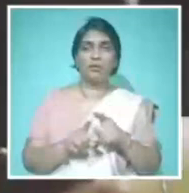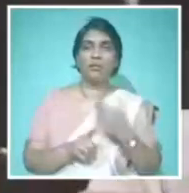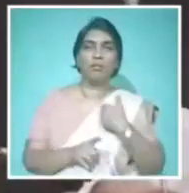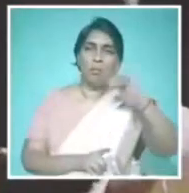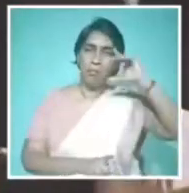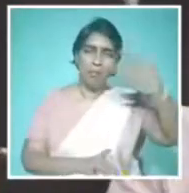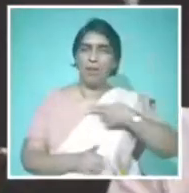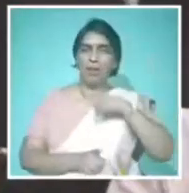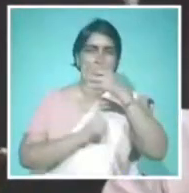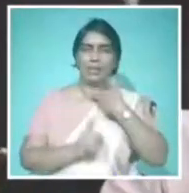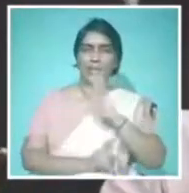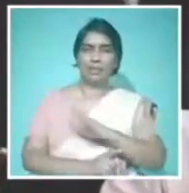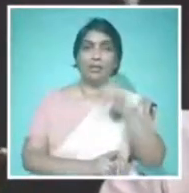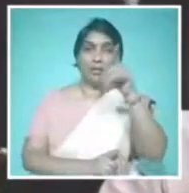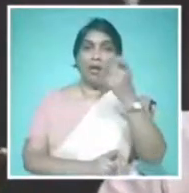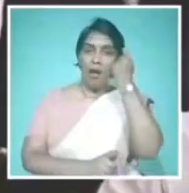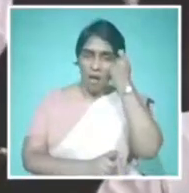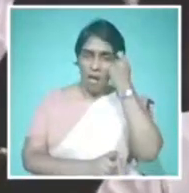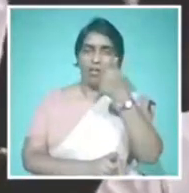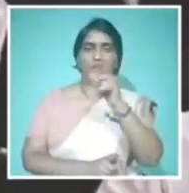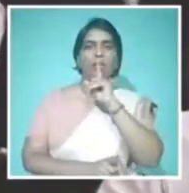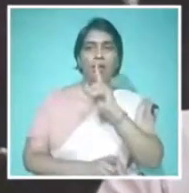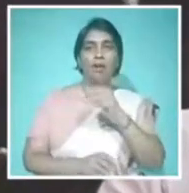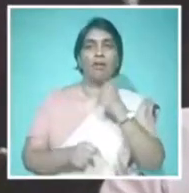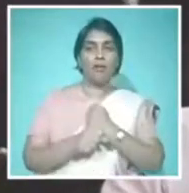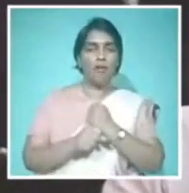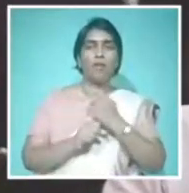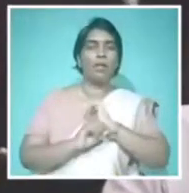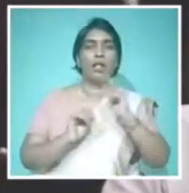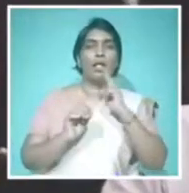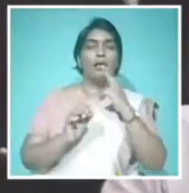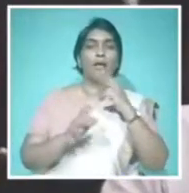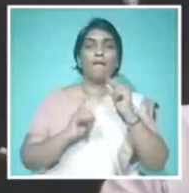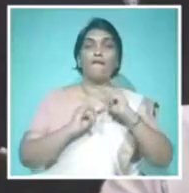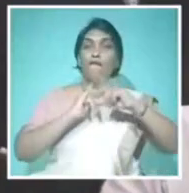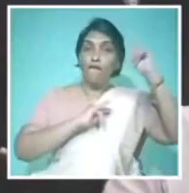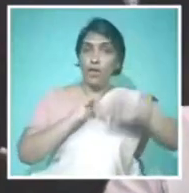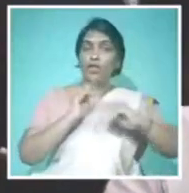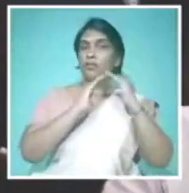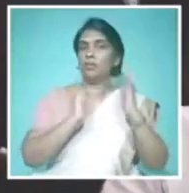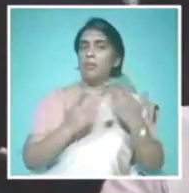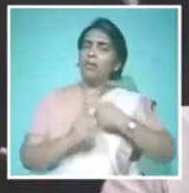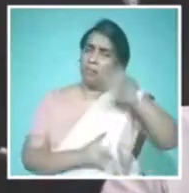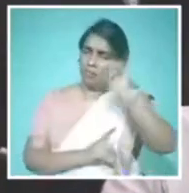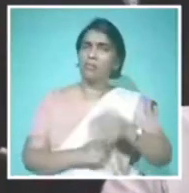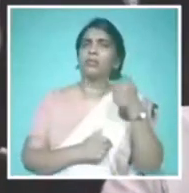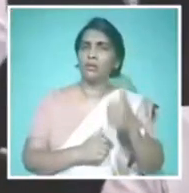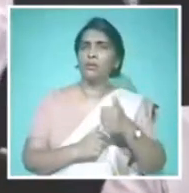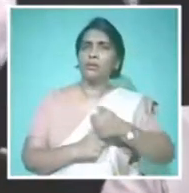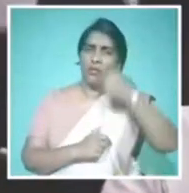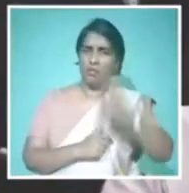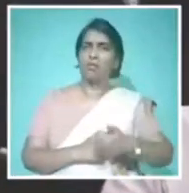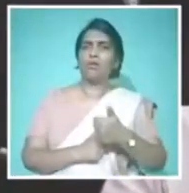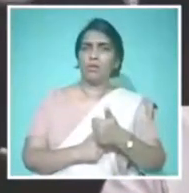mood ini katakan aja mesti, itu mah hendak yojina gila wa. Raja non wisui dalam ramakaran kila, aniwar ringkian dona, aniwar ringkian